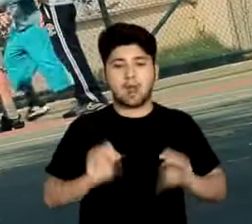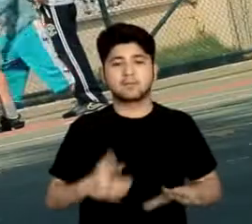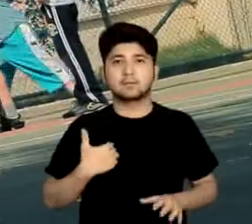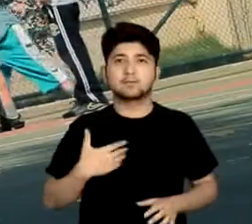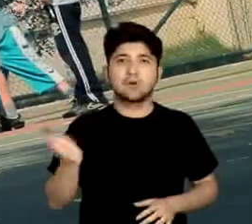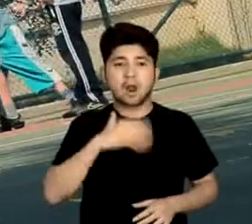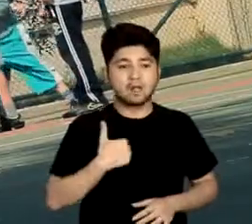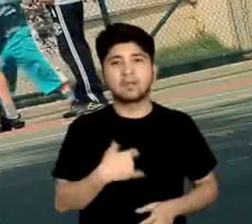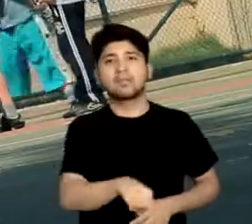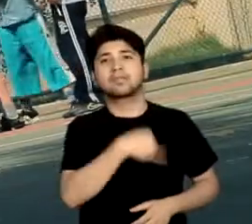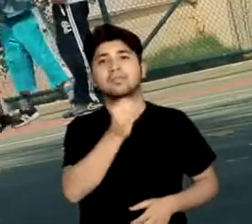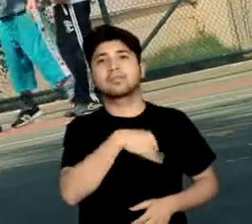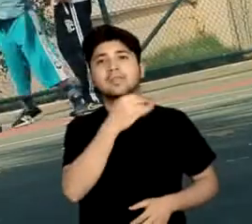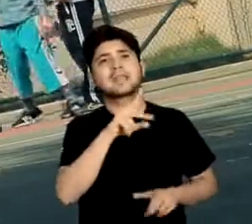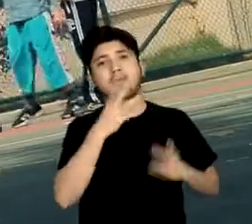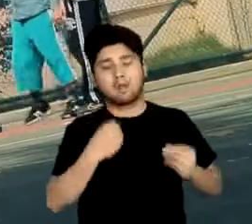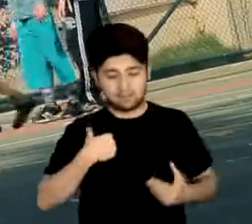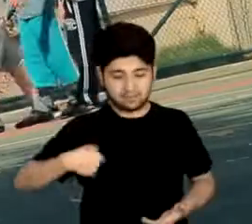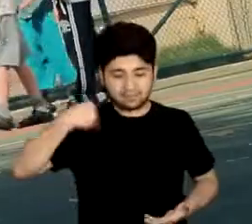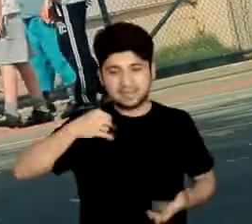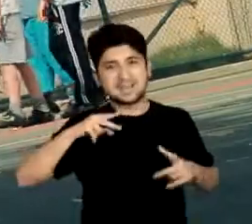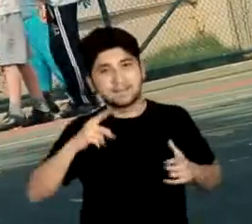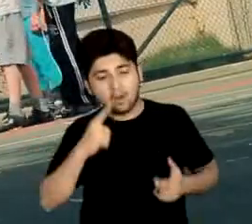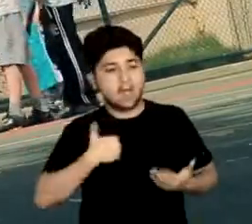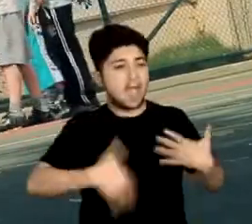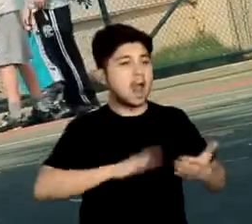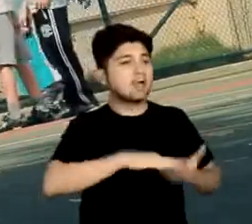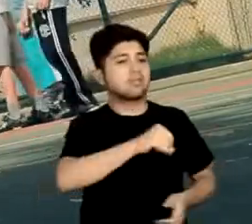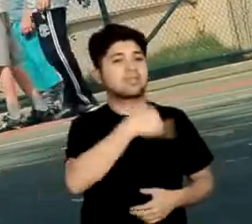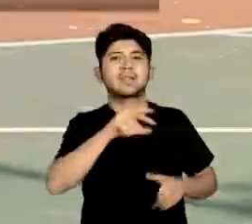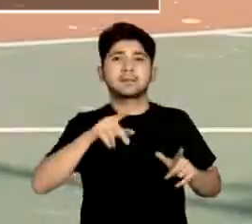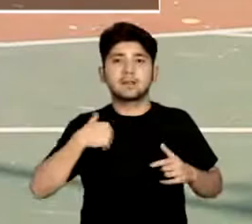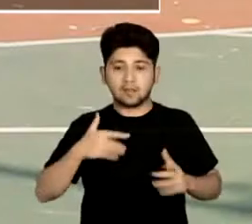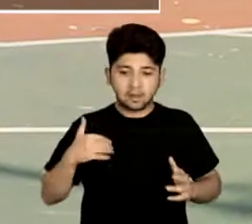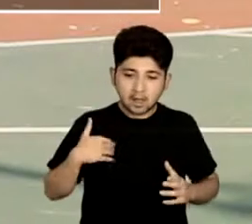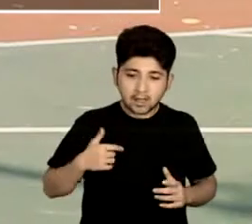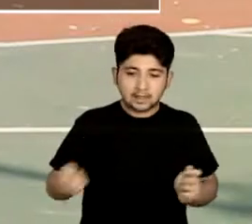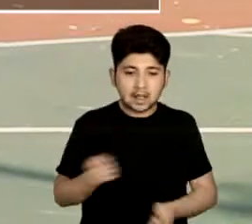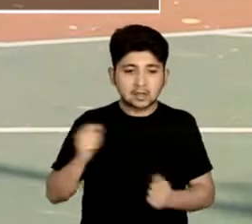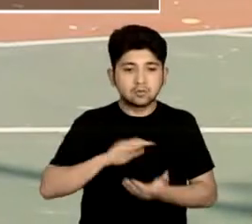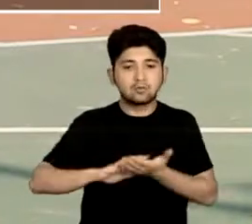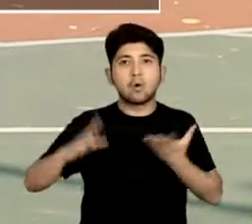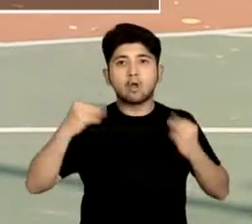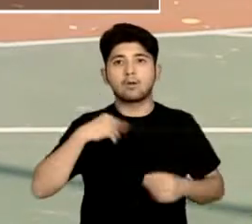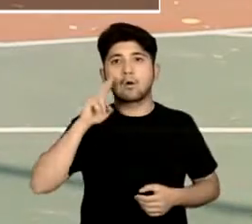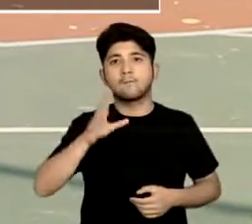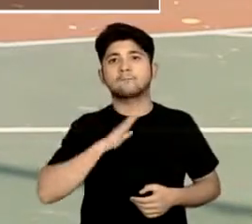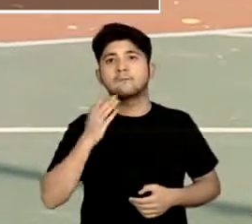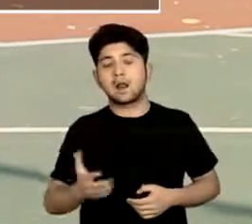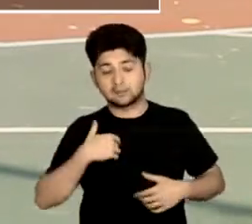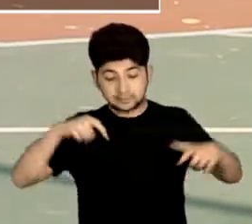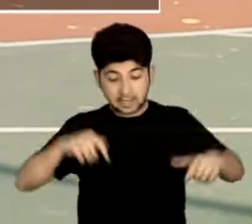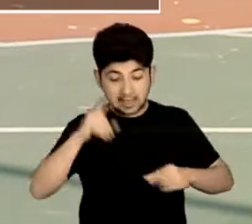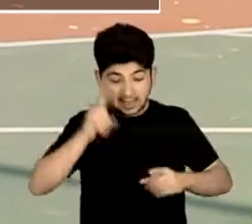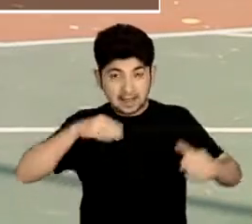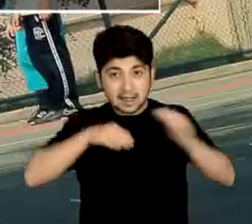bıraktım, tam tersine dalga geçmeye başladım. Kendimle, engelli arkadaşlarımla çünkü aştığımızı gördüm bu konuları. Sahaya